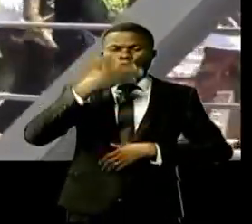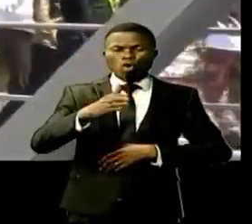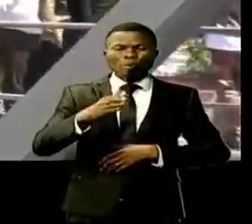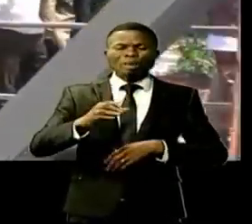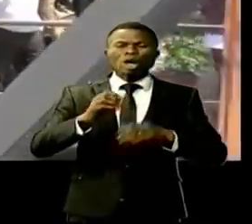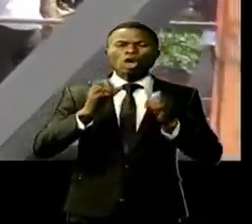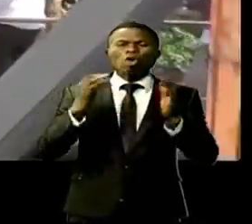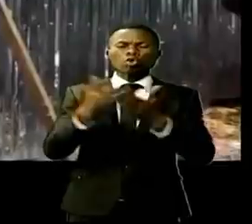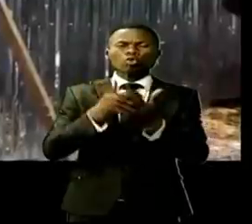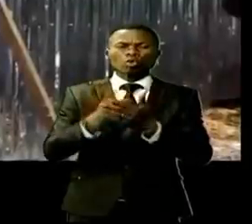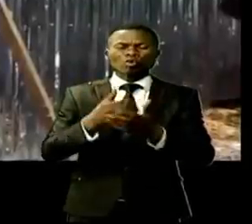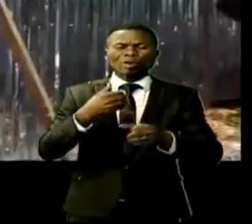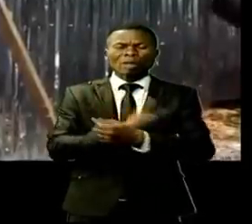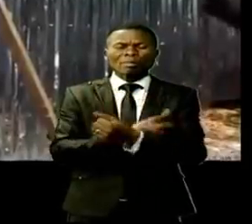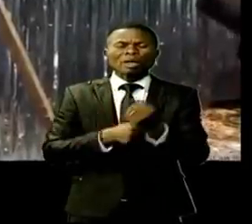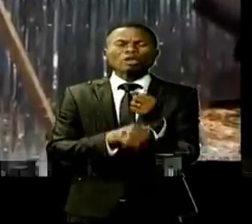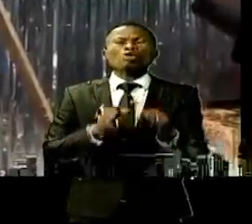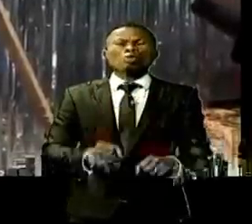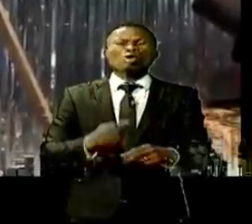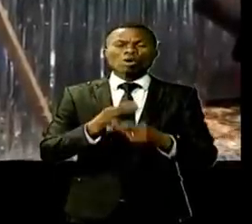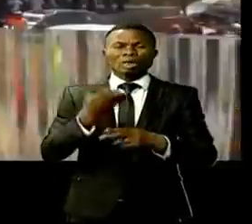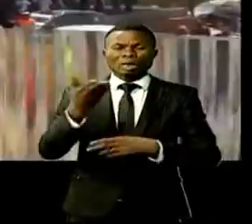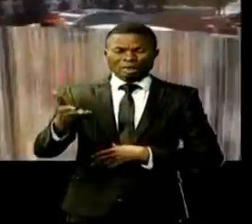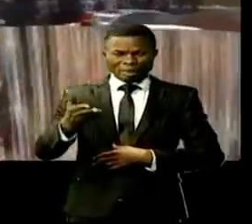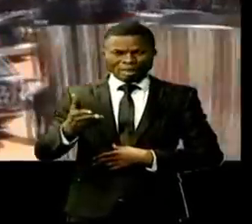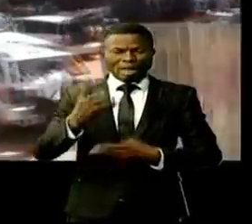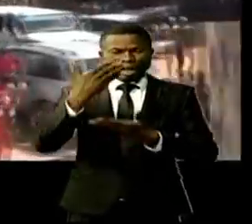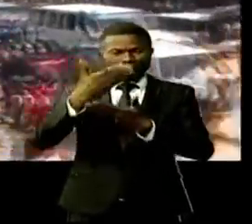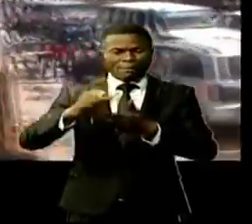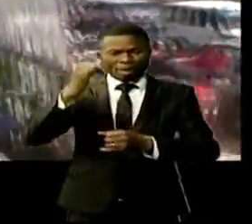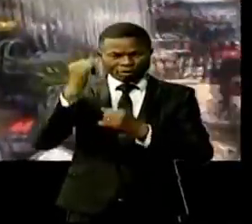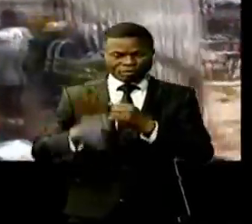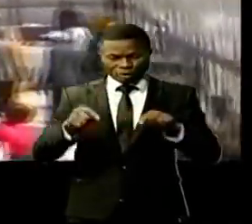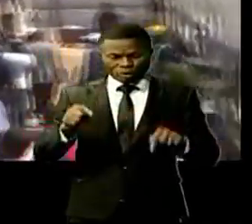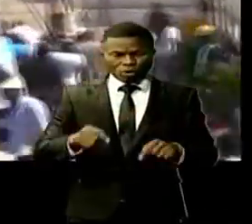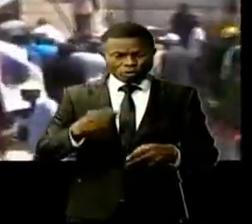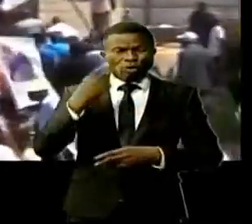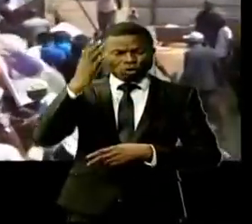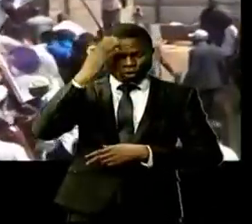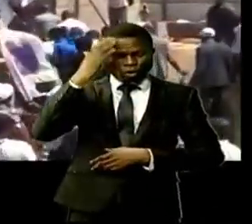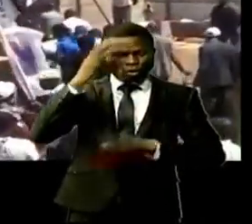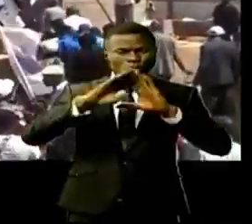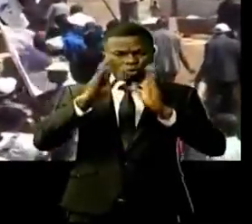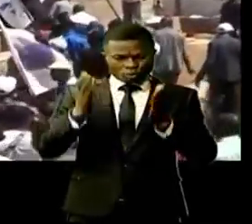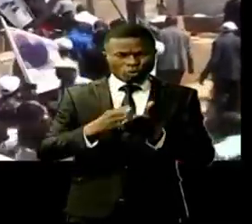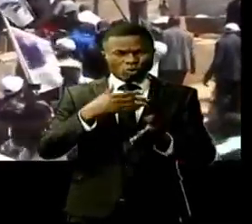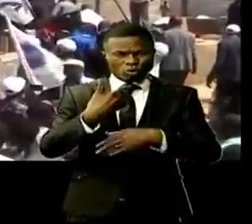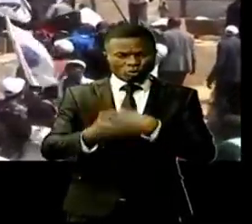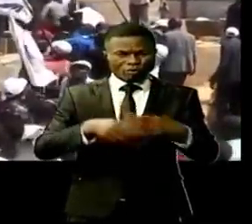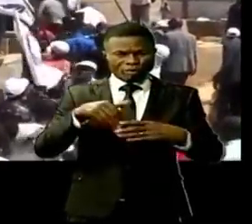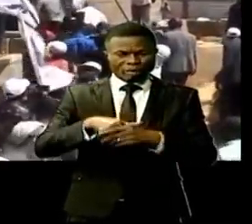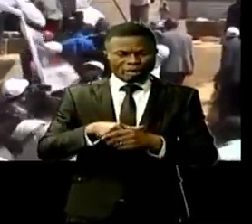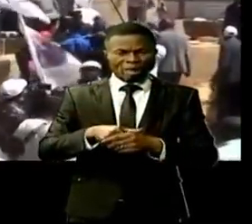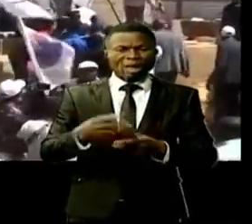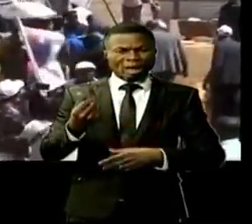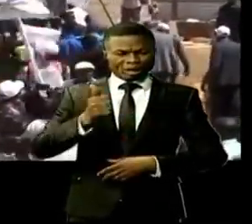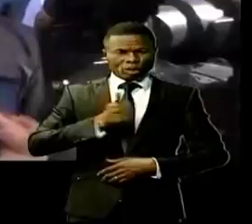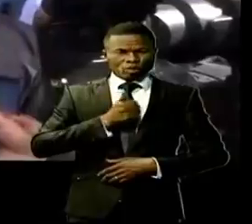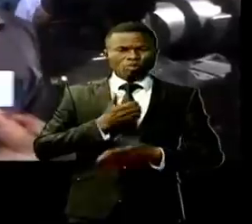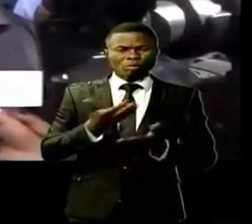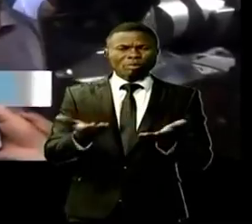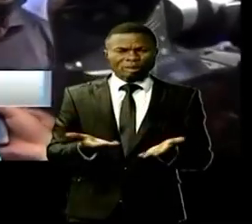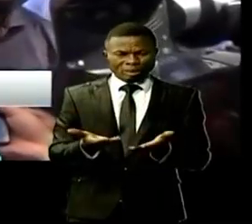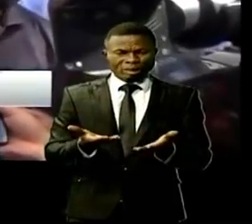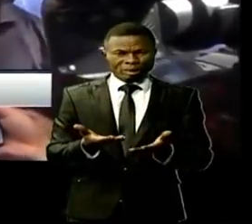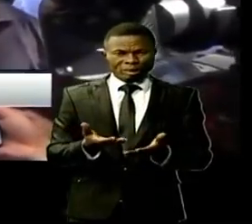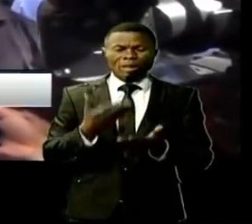provincial de Kinkanda ont constitué la dernière étape. Aujourd'hui, nous venons de nous rendre compte de tout ce qui venait d'être fait avec tous les moyens que nous avons soutenus